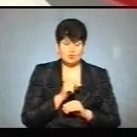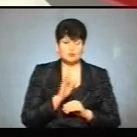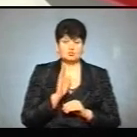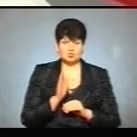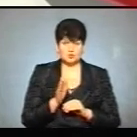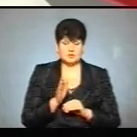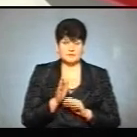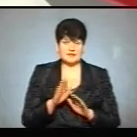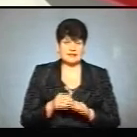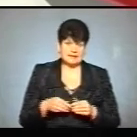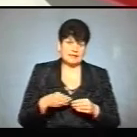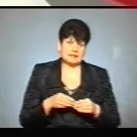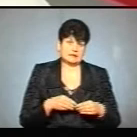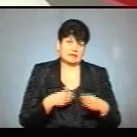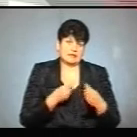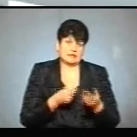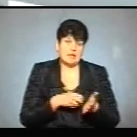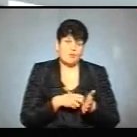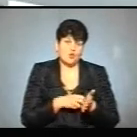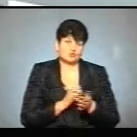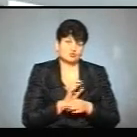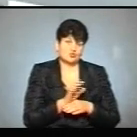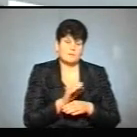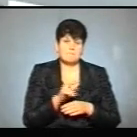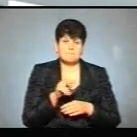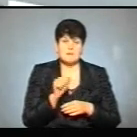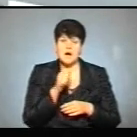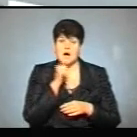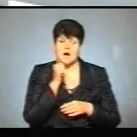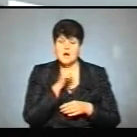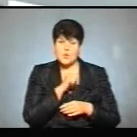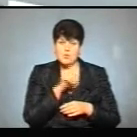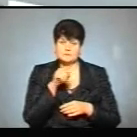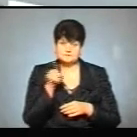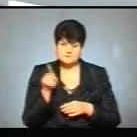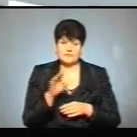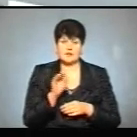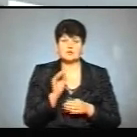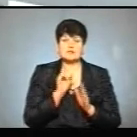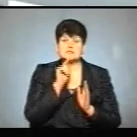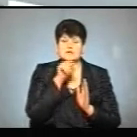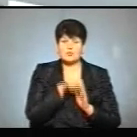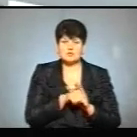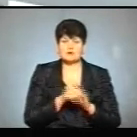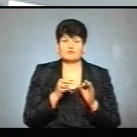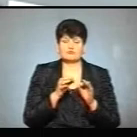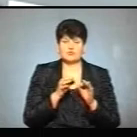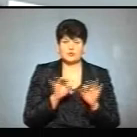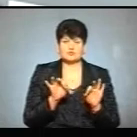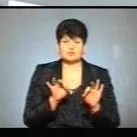буде надіслано на електронну пошту логін-пароль, за якими він буде заходити, бо доступ до цієї пошти,